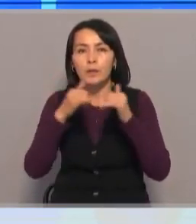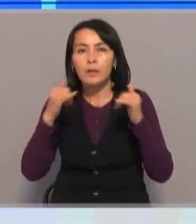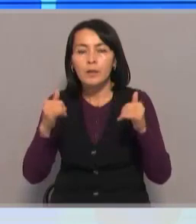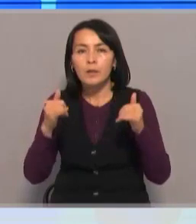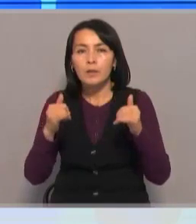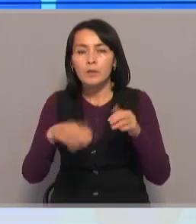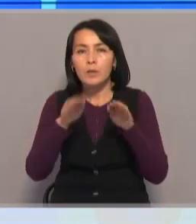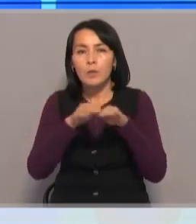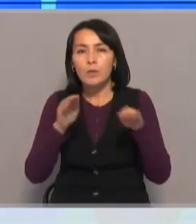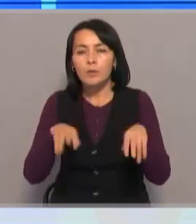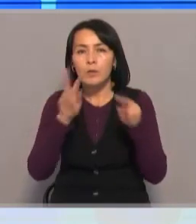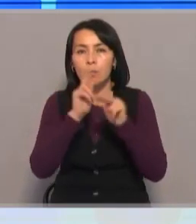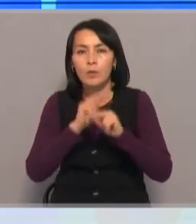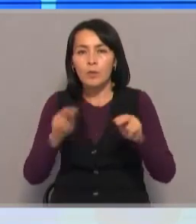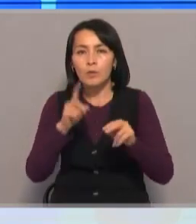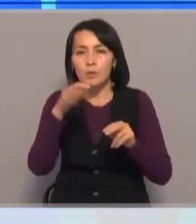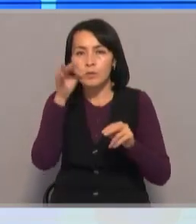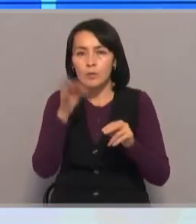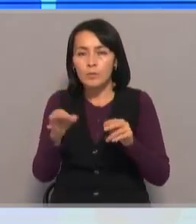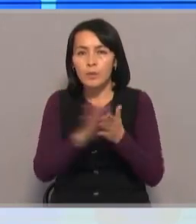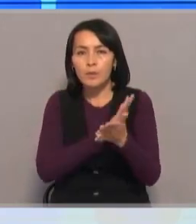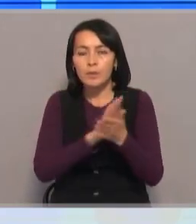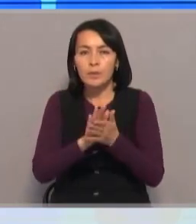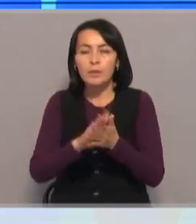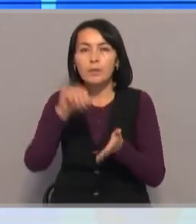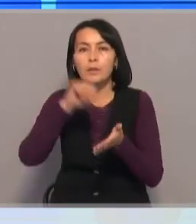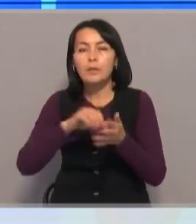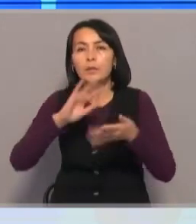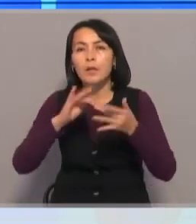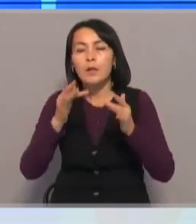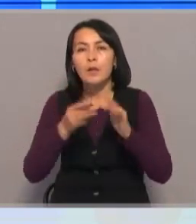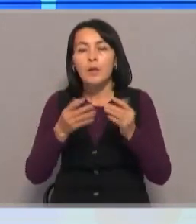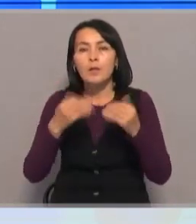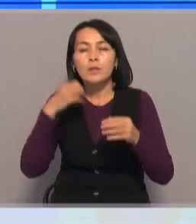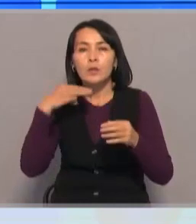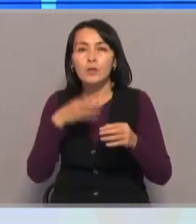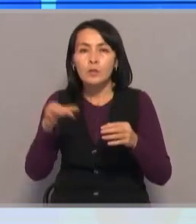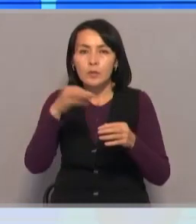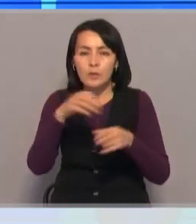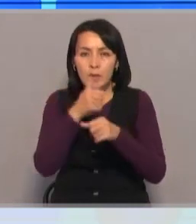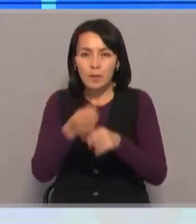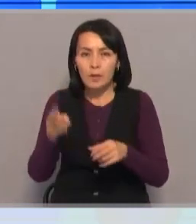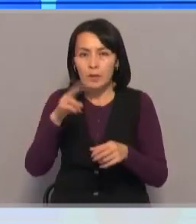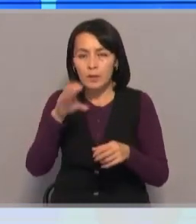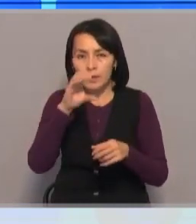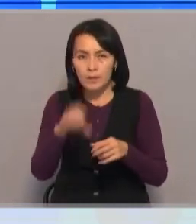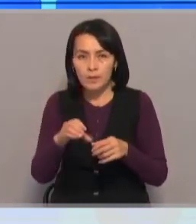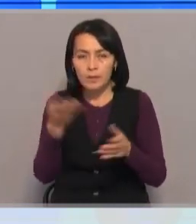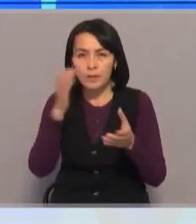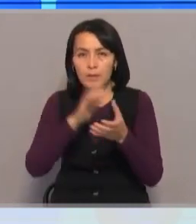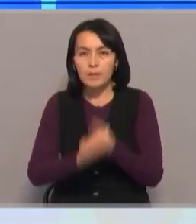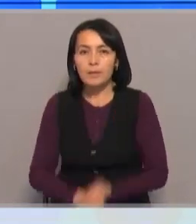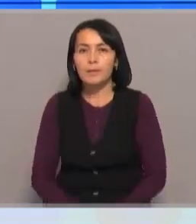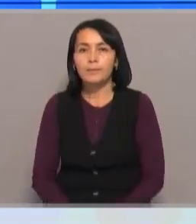бұл жүйеге оқушылар мен мұғалімдер 100% тегін қосылмақ. Цифрлық білім беру платформасы Түркістан облысының әкімі Дархан Сатыбалдыға